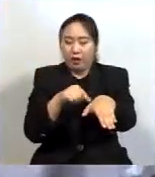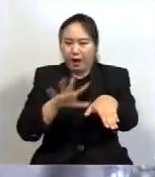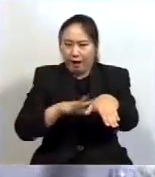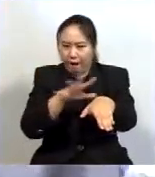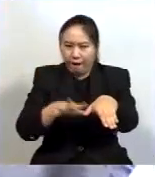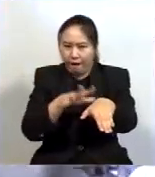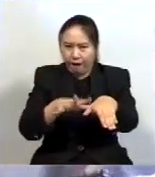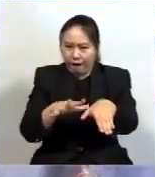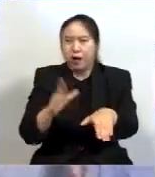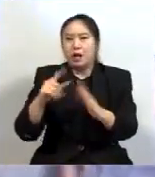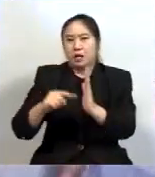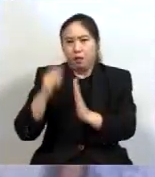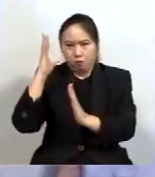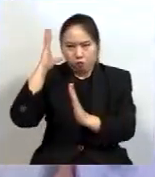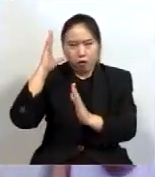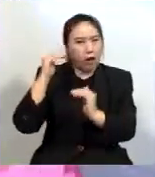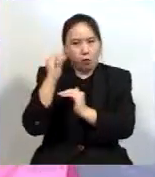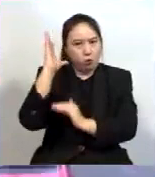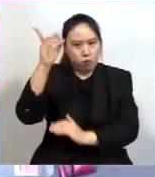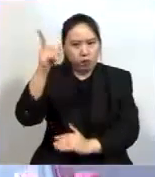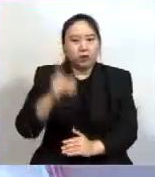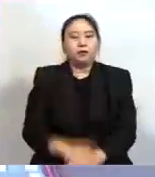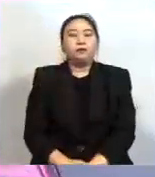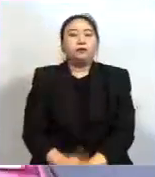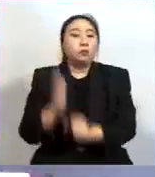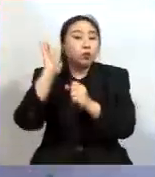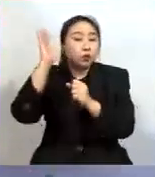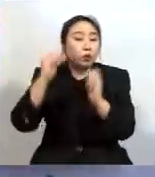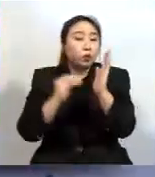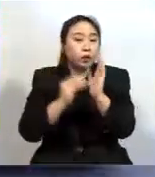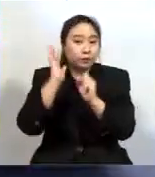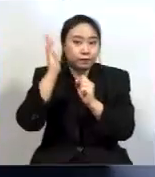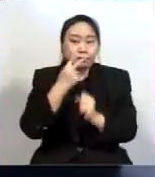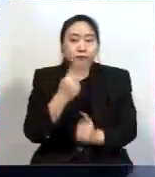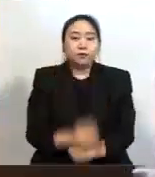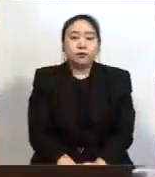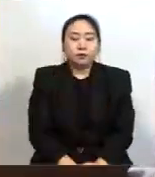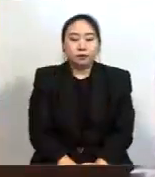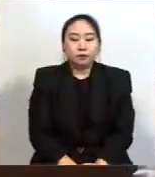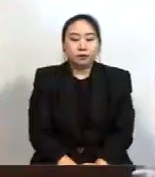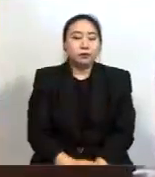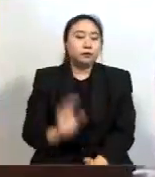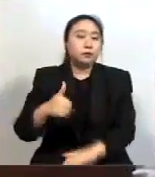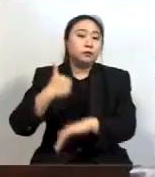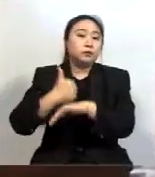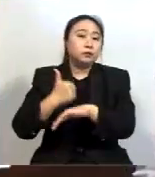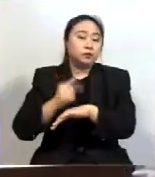าธารณะภายในวันพรุ่งนี้ค่ะฟังเสียงโฆษกกรุงเทพมหานครหน่อยค่ะ ผู้ว่าได้สั่งการ